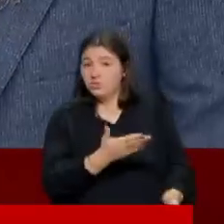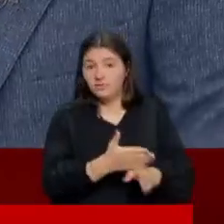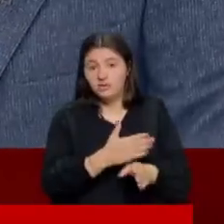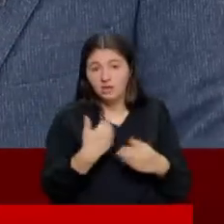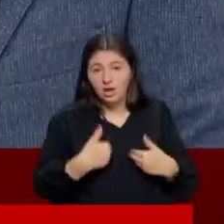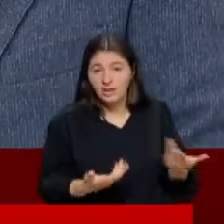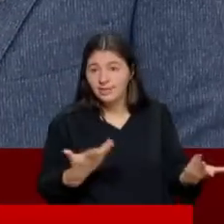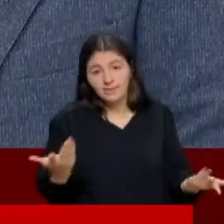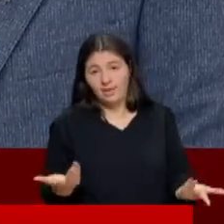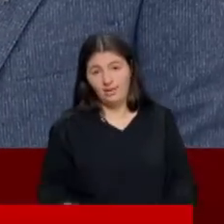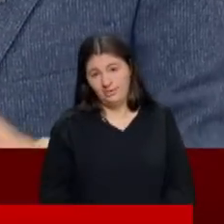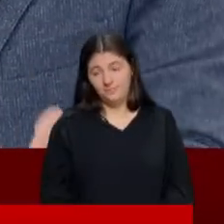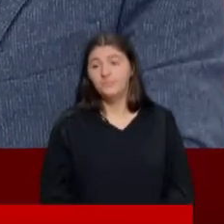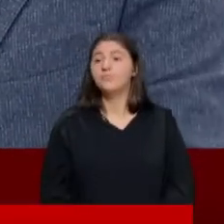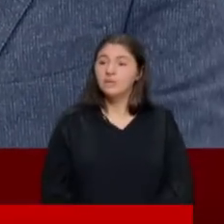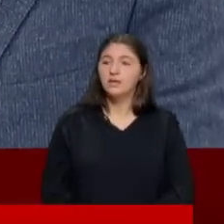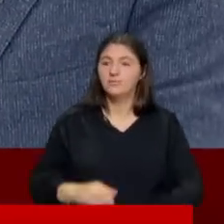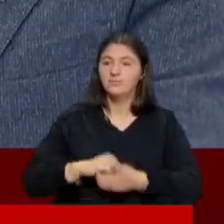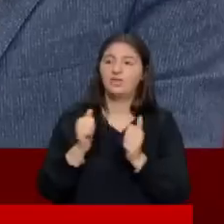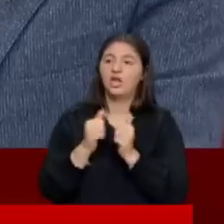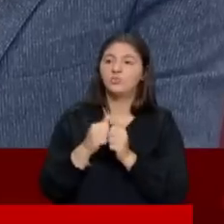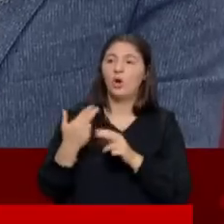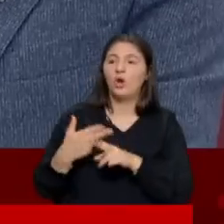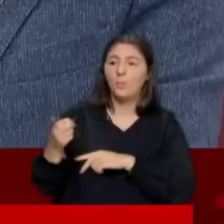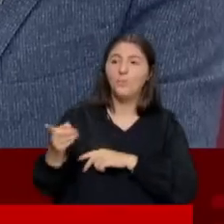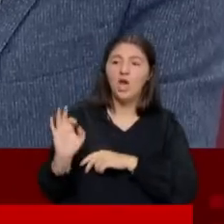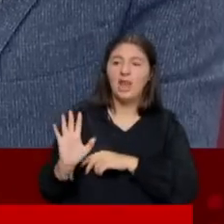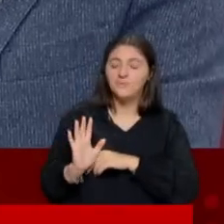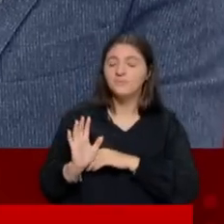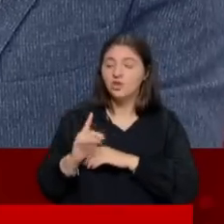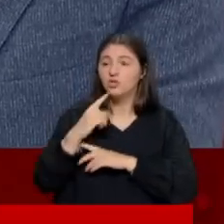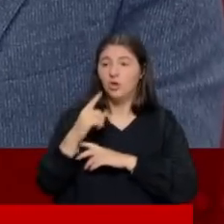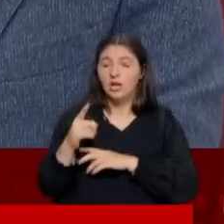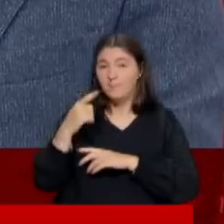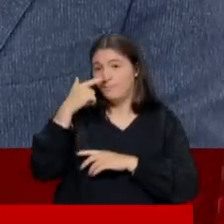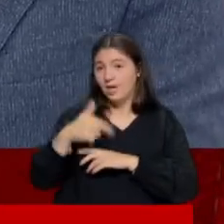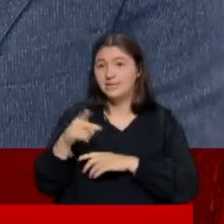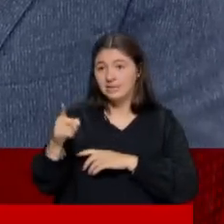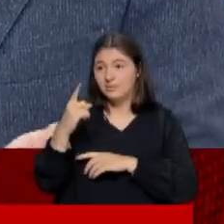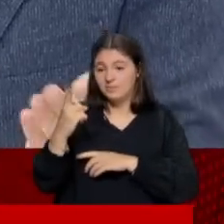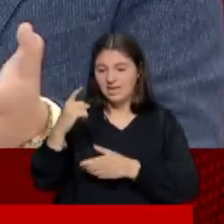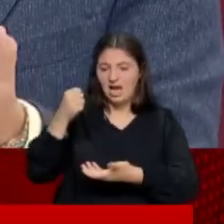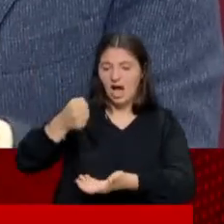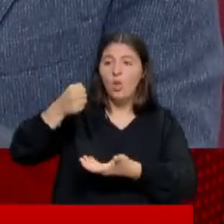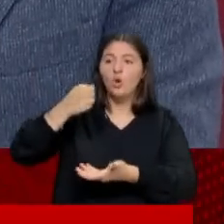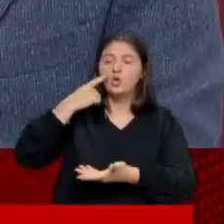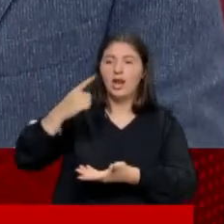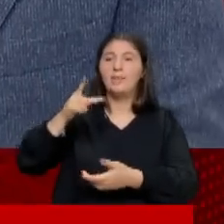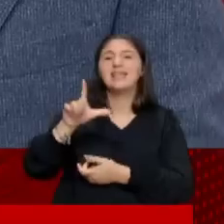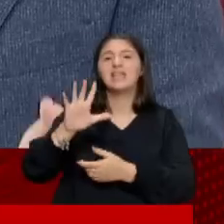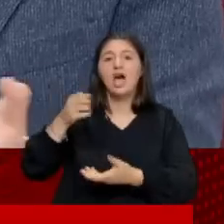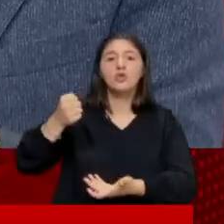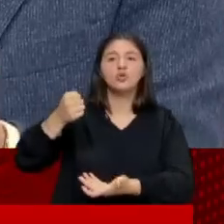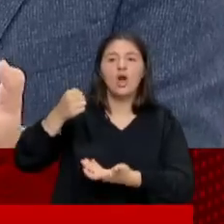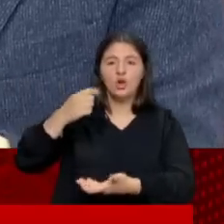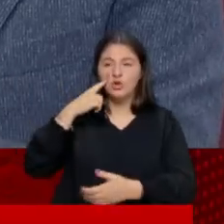vatandaşın hali nedir işte dayanışma örneği Amerika birleşiklerinde böyle Bu arada söyleyeyim akaryakıtın Bir galon galonla satılıyor Amerika Birleşik